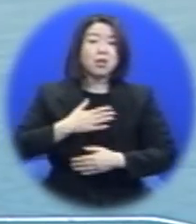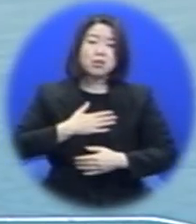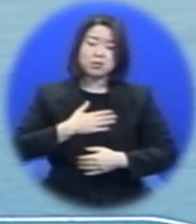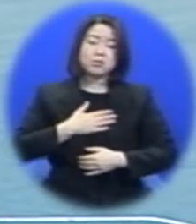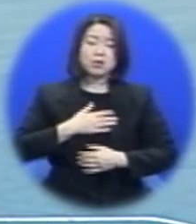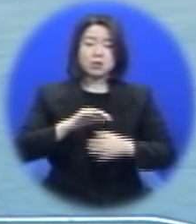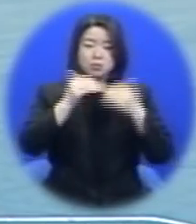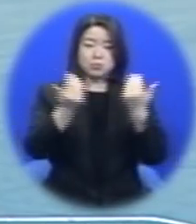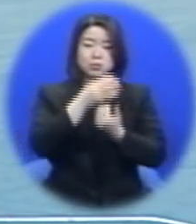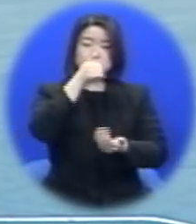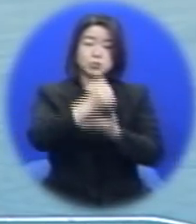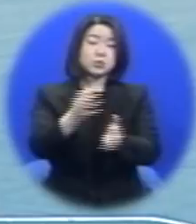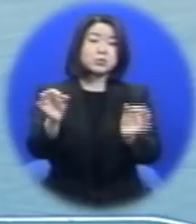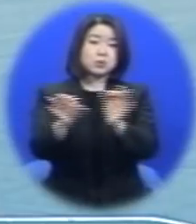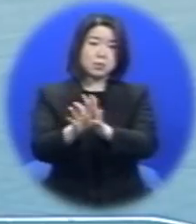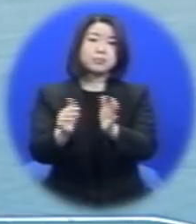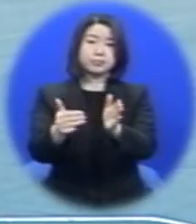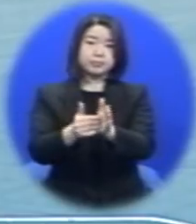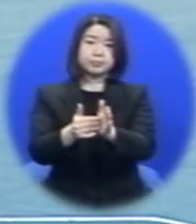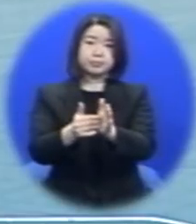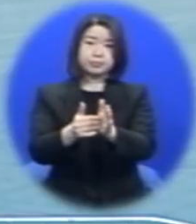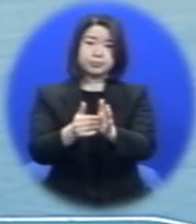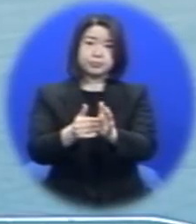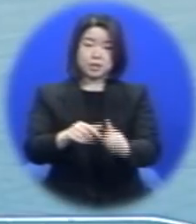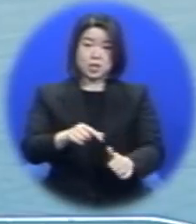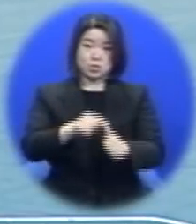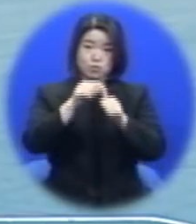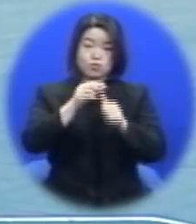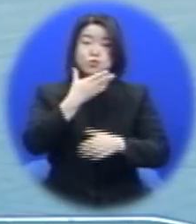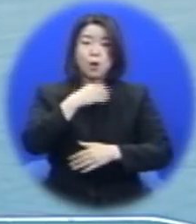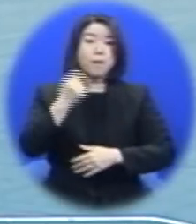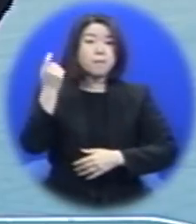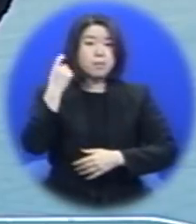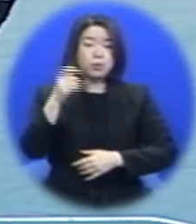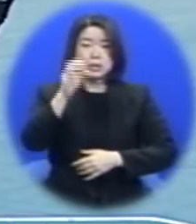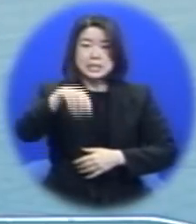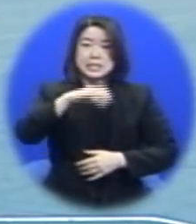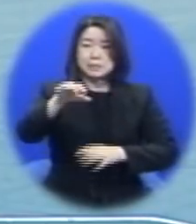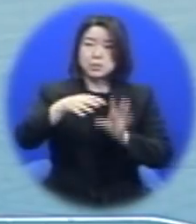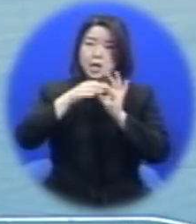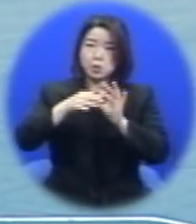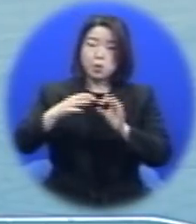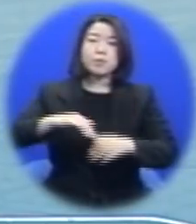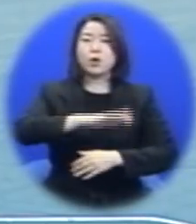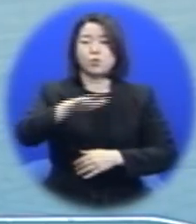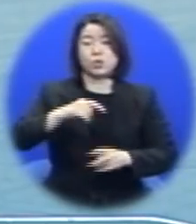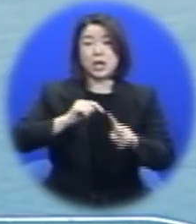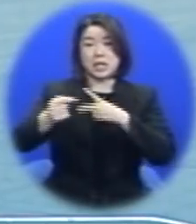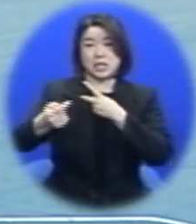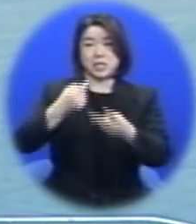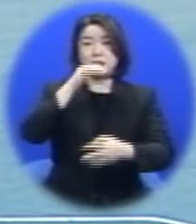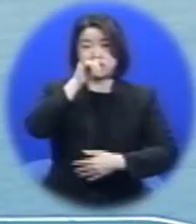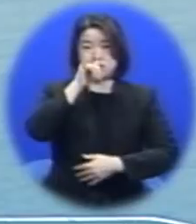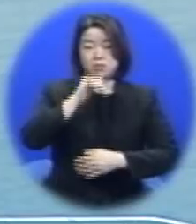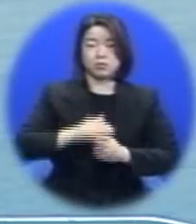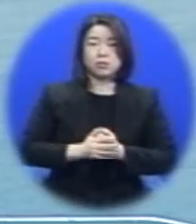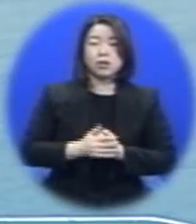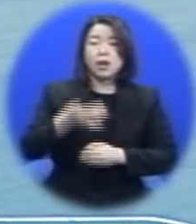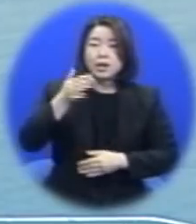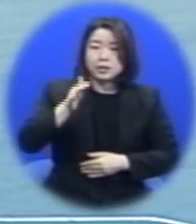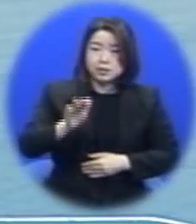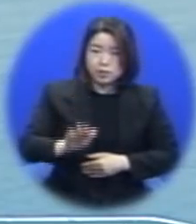죄가 사함 받은 거지. 구원의 복음을 십자가를 통해서 우리가 이해합니다.